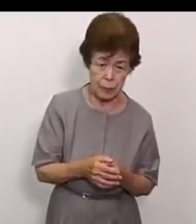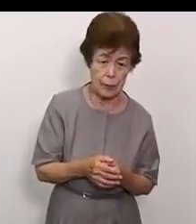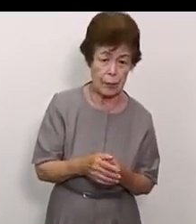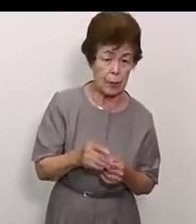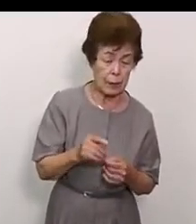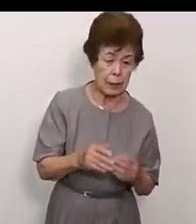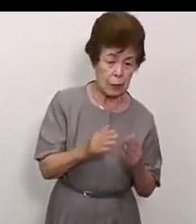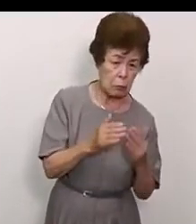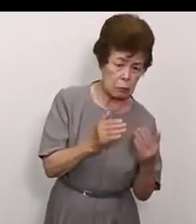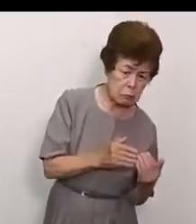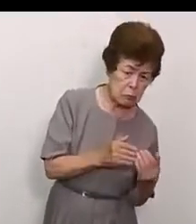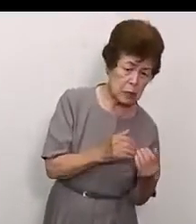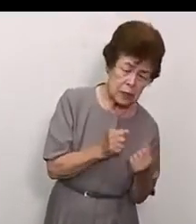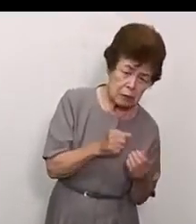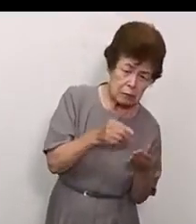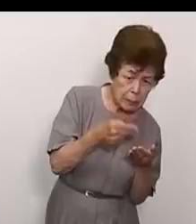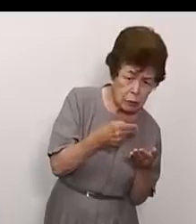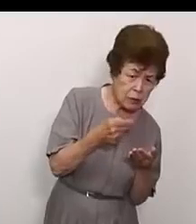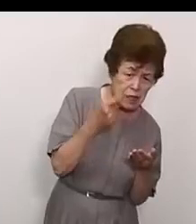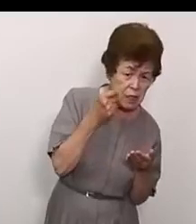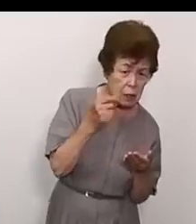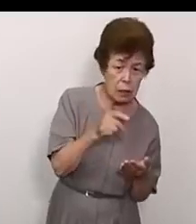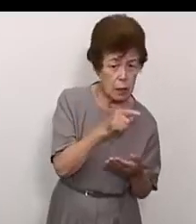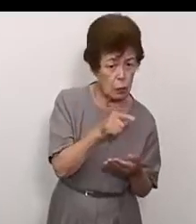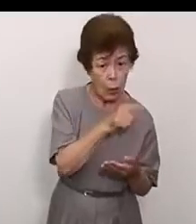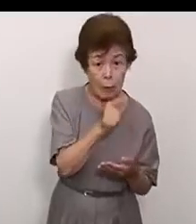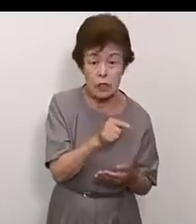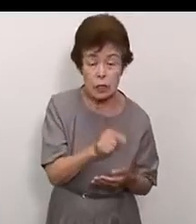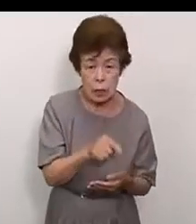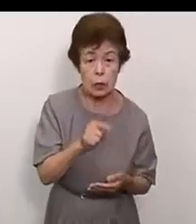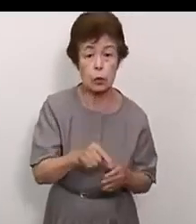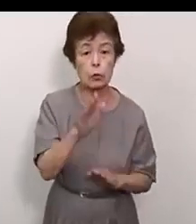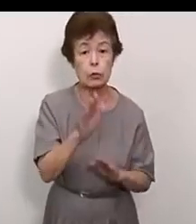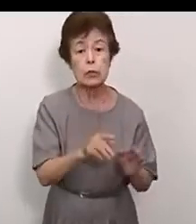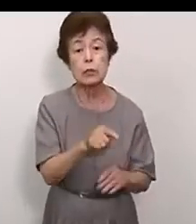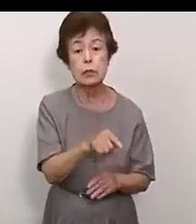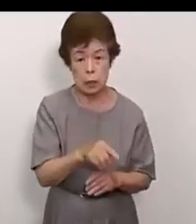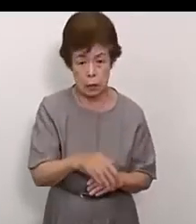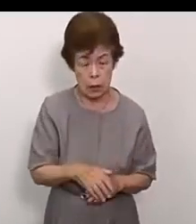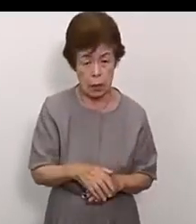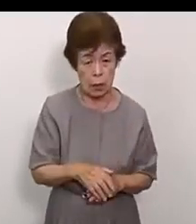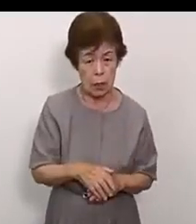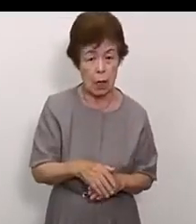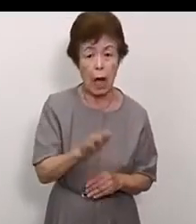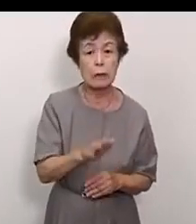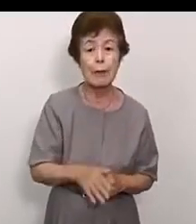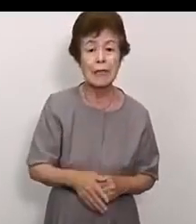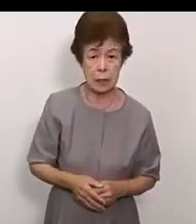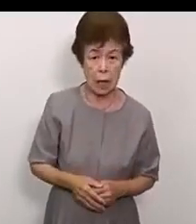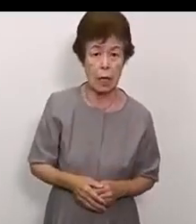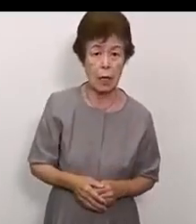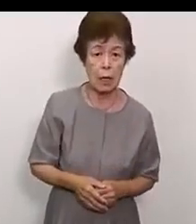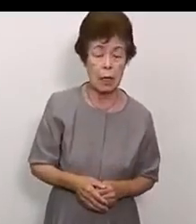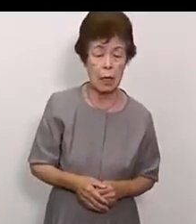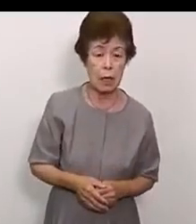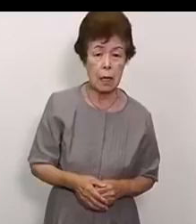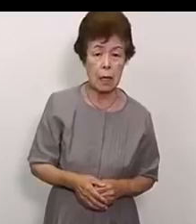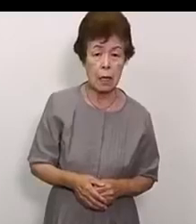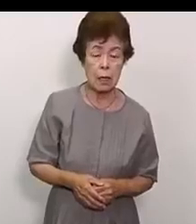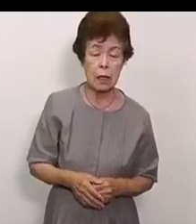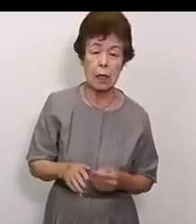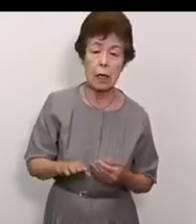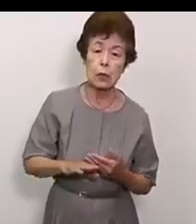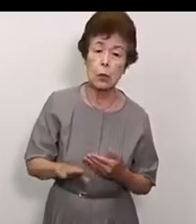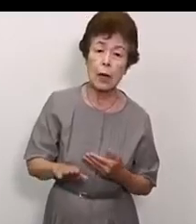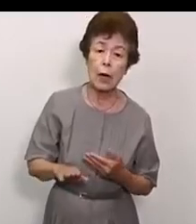ったんで、そういう実態が、このコロナ禍の中でありました。あとは、ちょっと